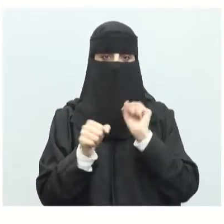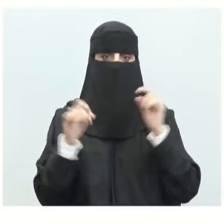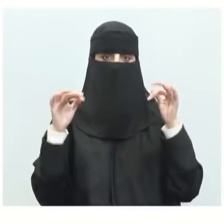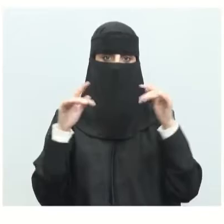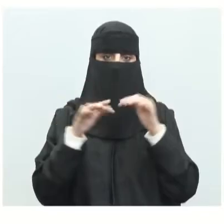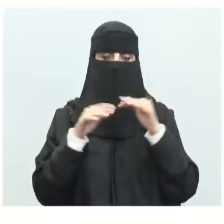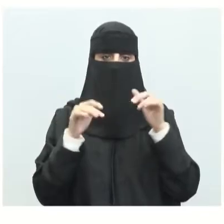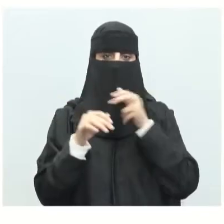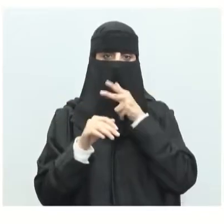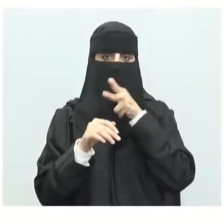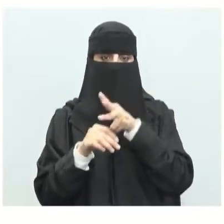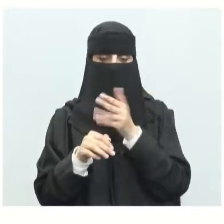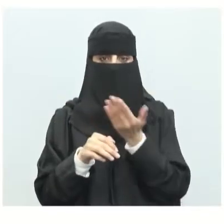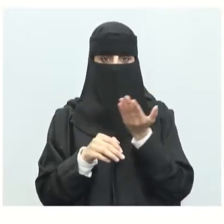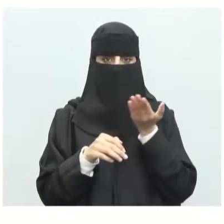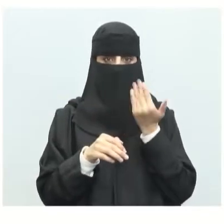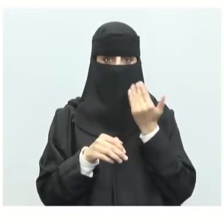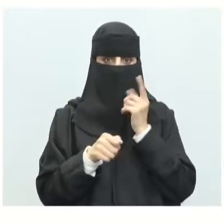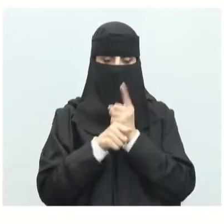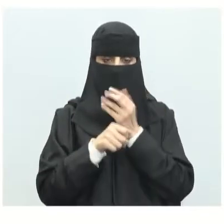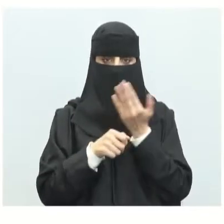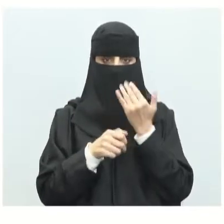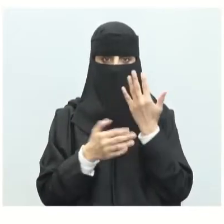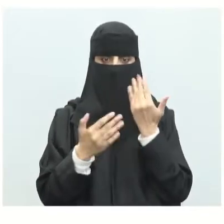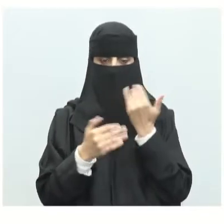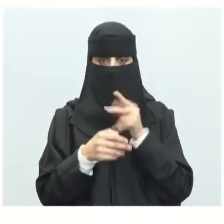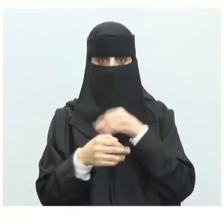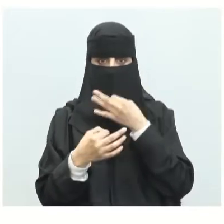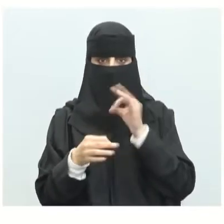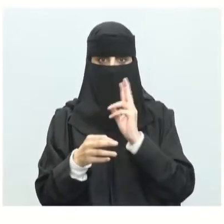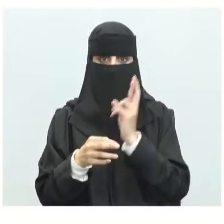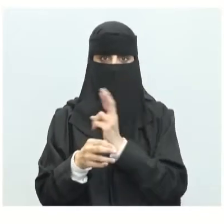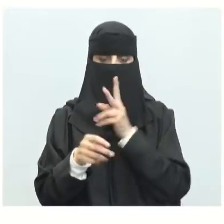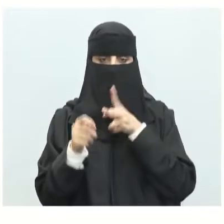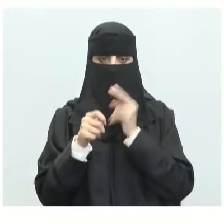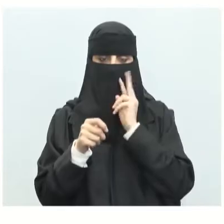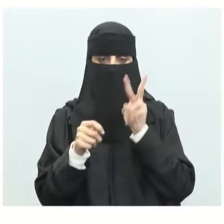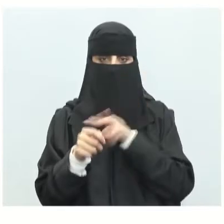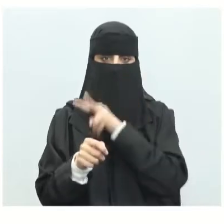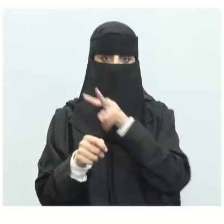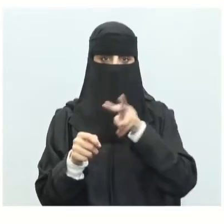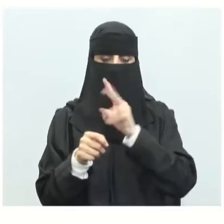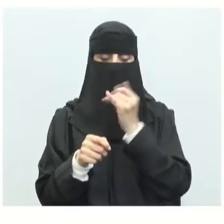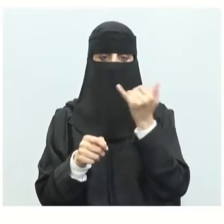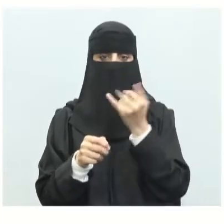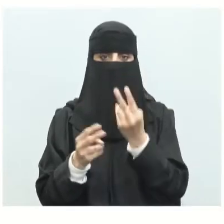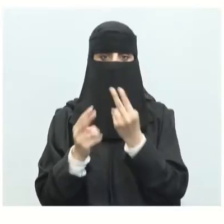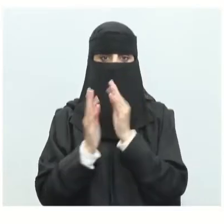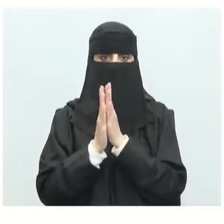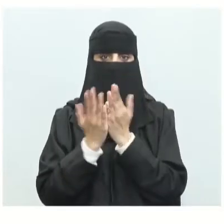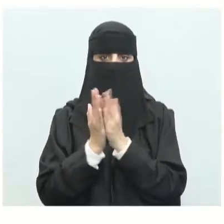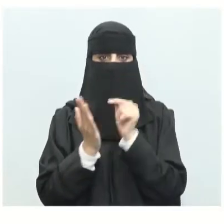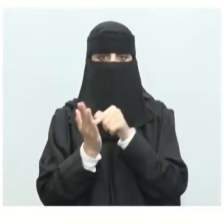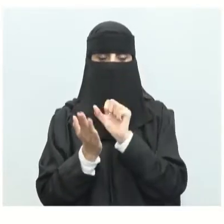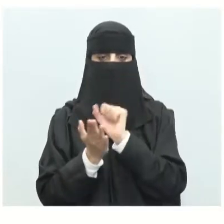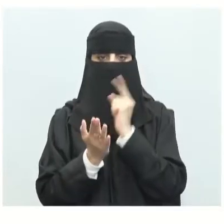قبل ان تاخذوا جوله في المعرض اود ان تستمعوا الى الكتاب